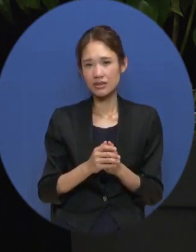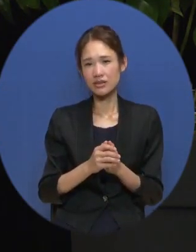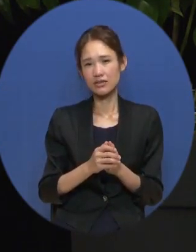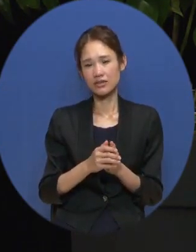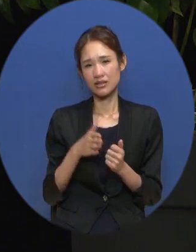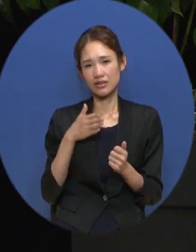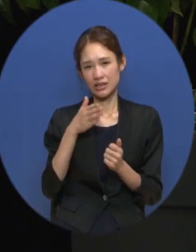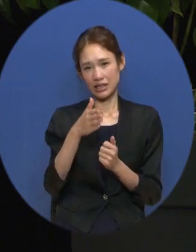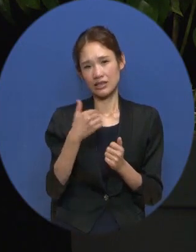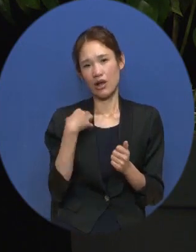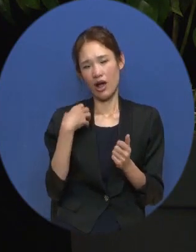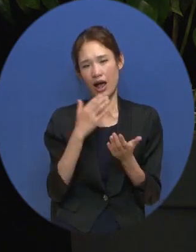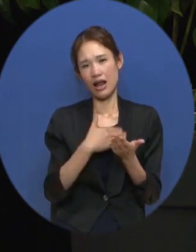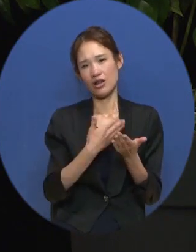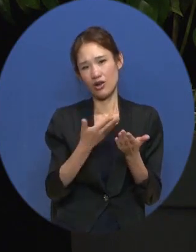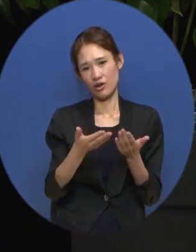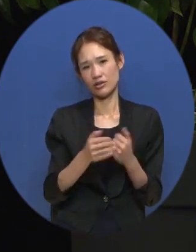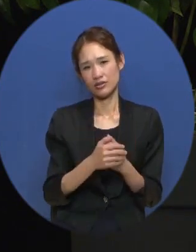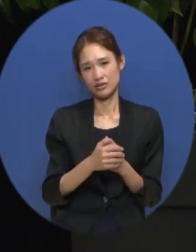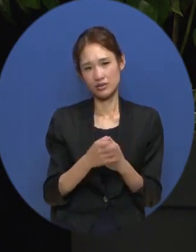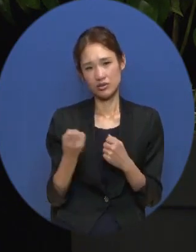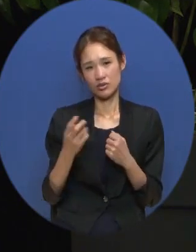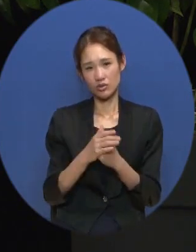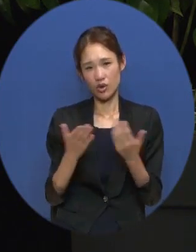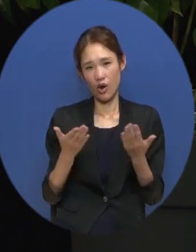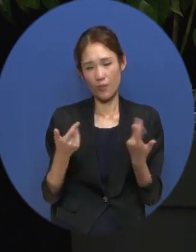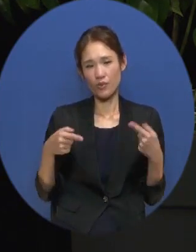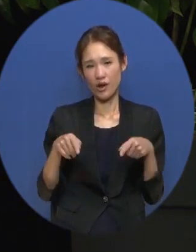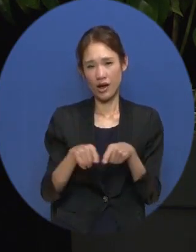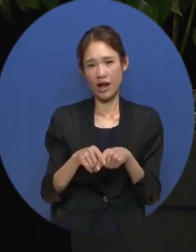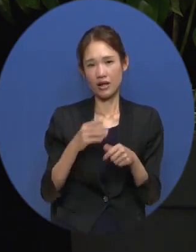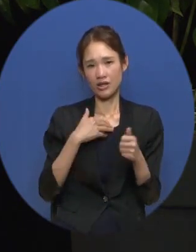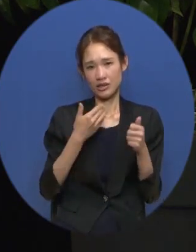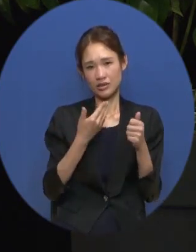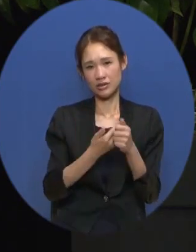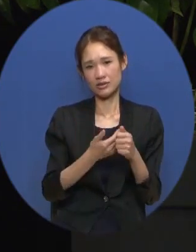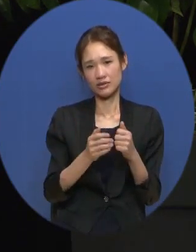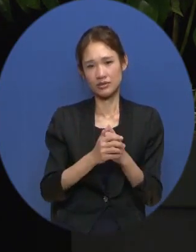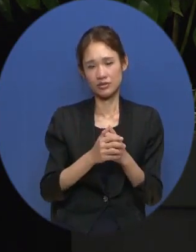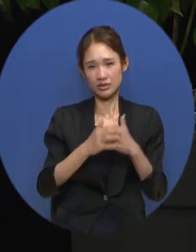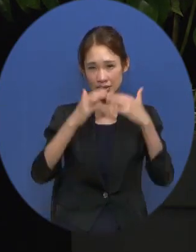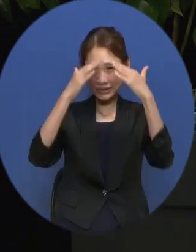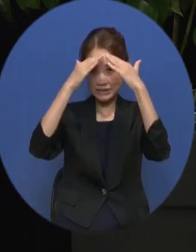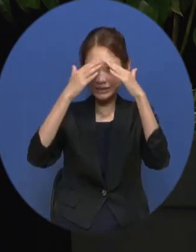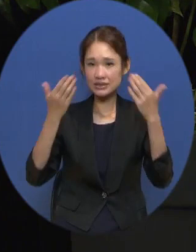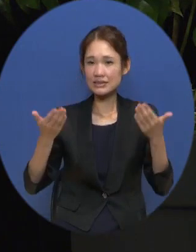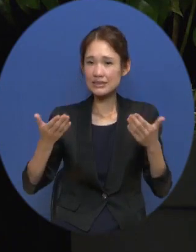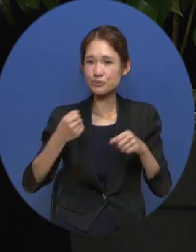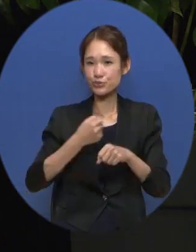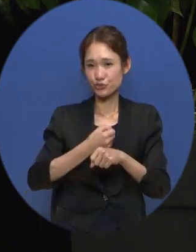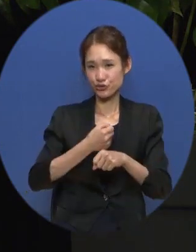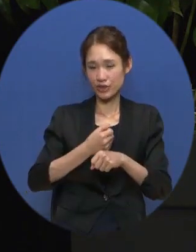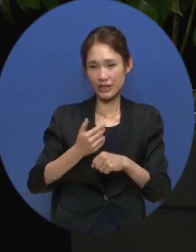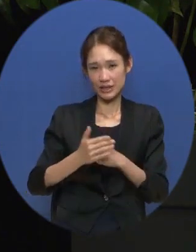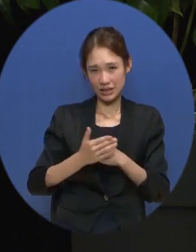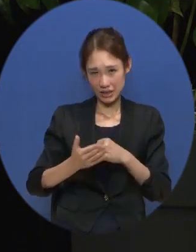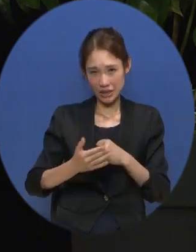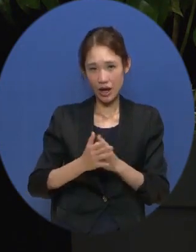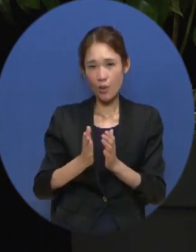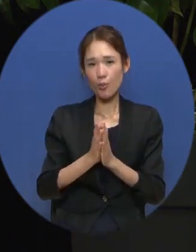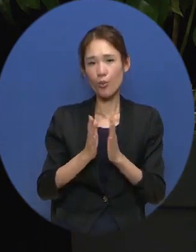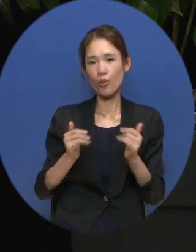아. 그 알려드려요. 네네. 그리고 업무도 이제 같이 알려드리고 그다음에 재택이다 보니까 그